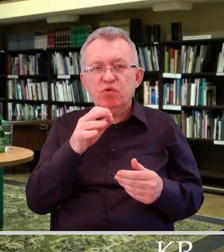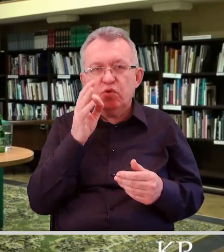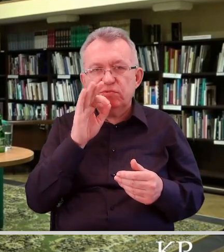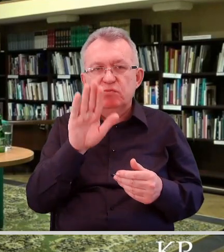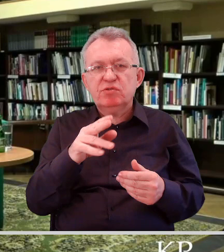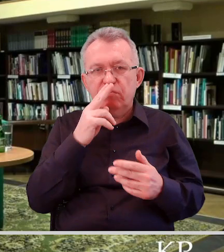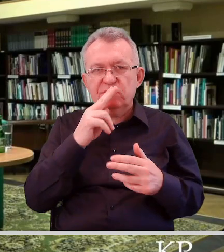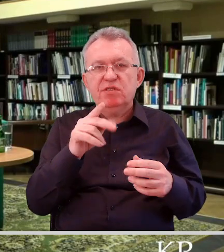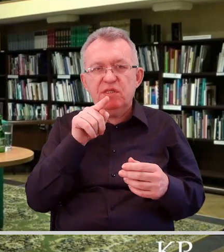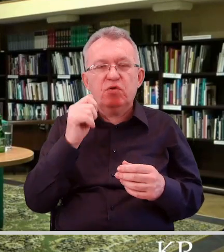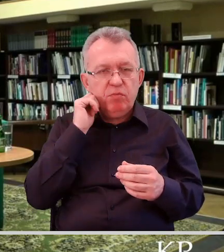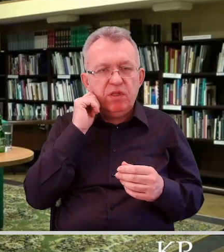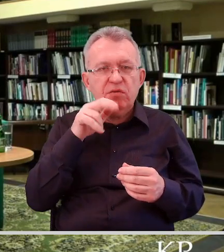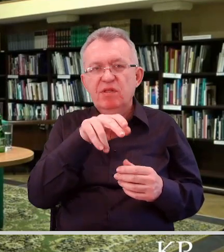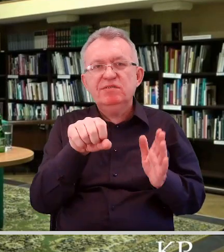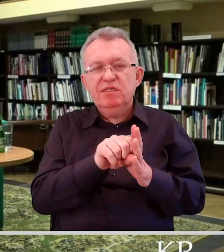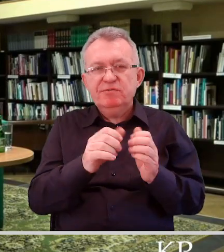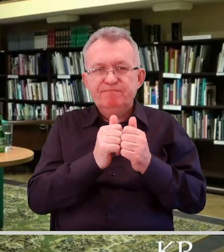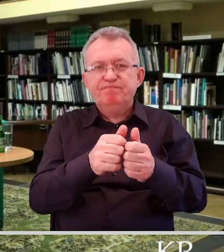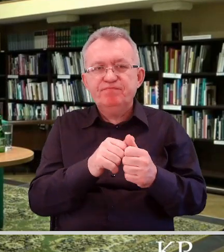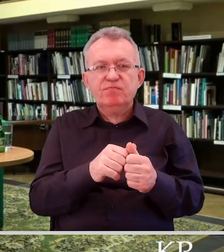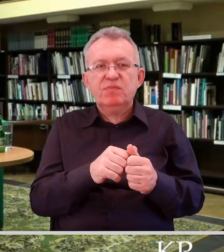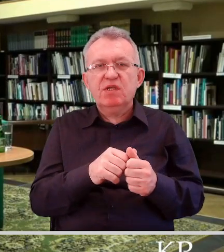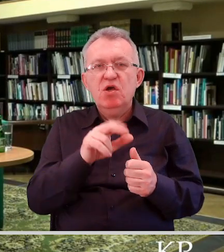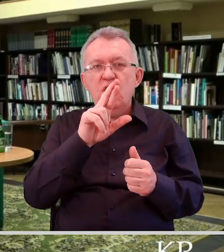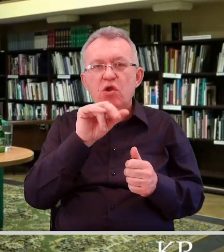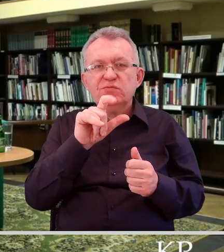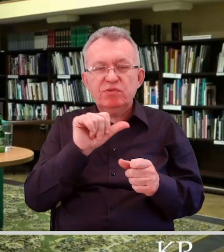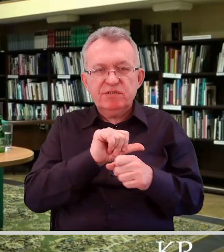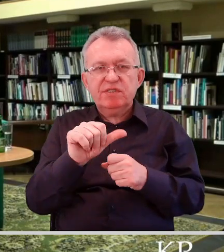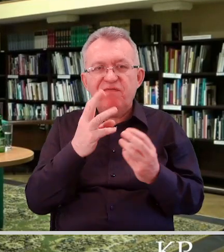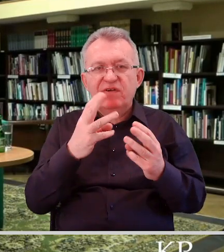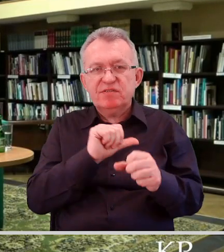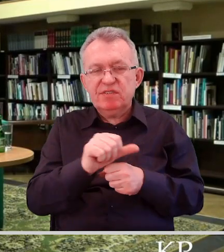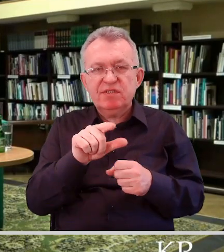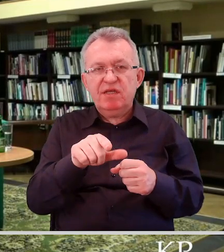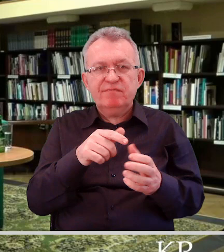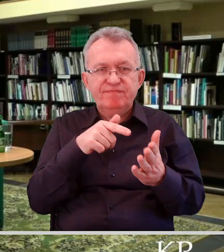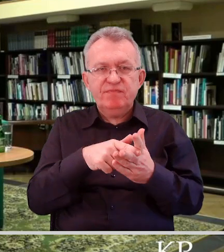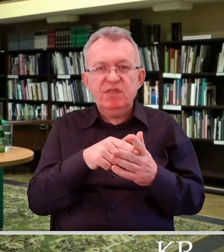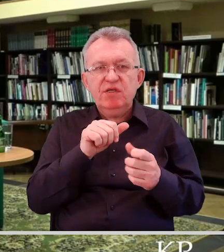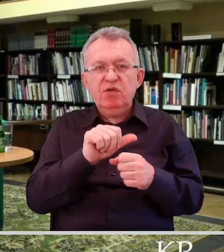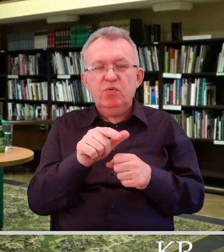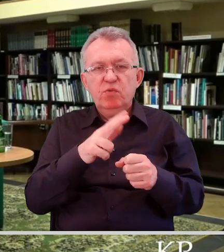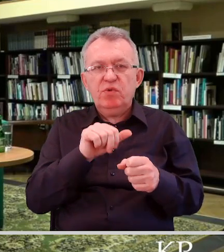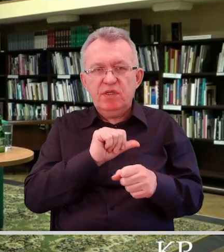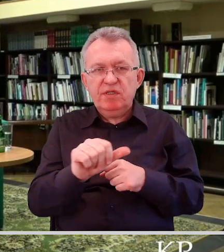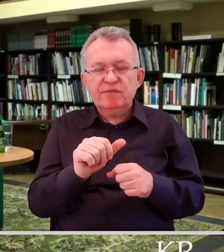można poznać te kobiety i pójść za nimi. W Rozbójniczkach istotne jest też to, że ta deklaracja, która tutaj